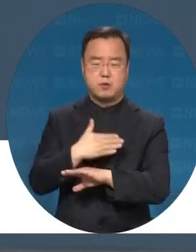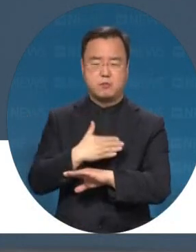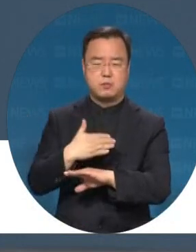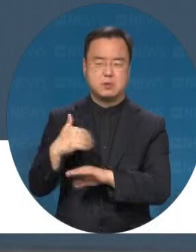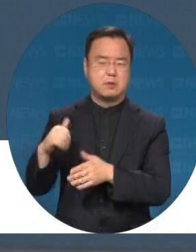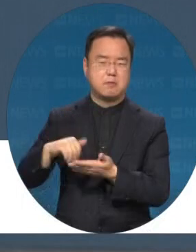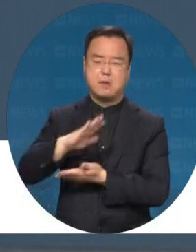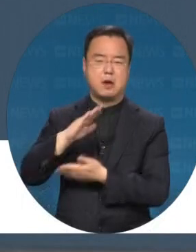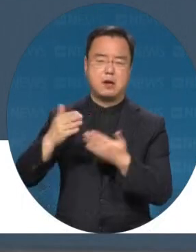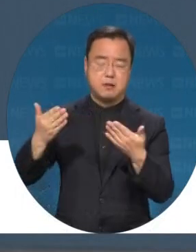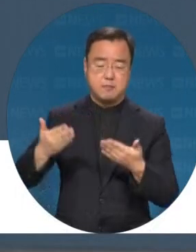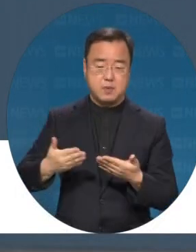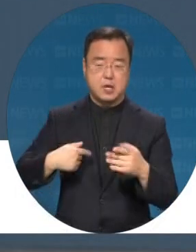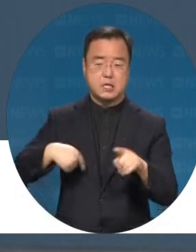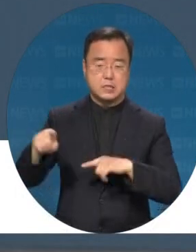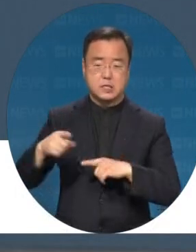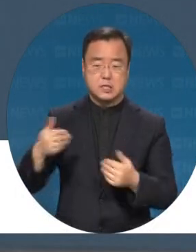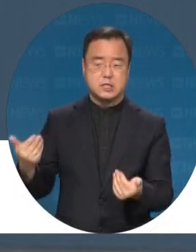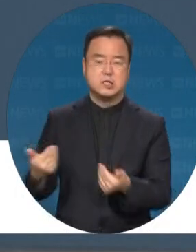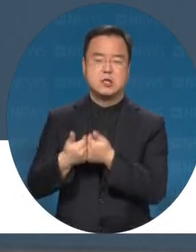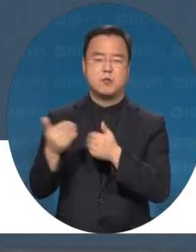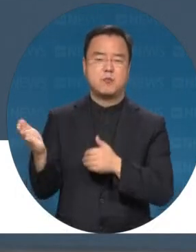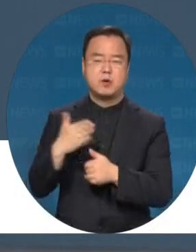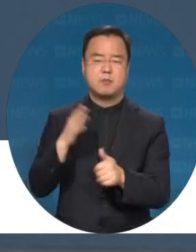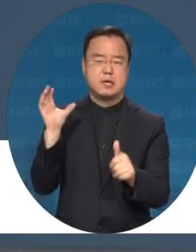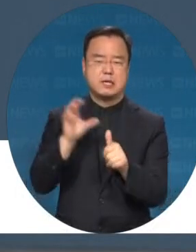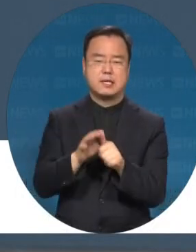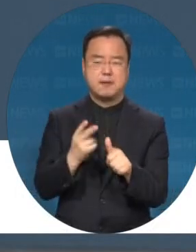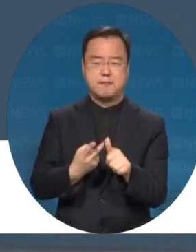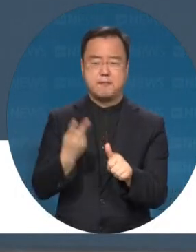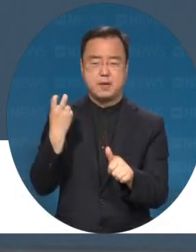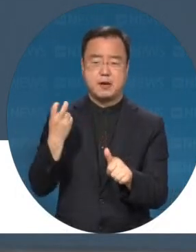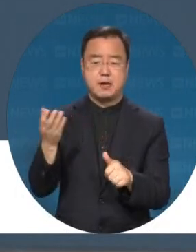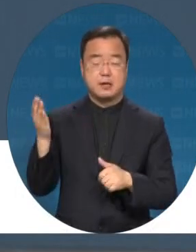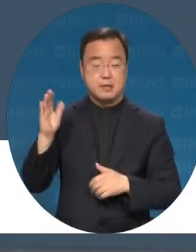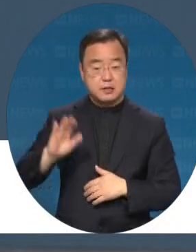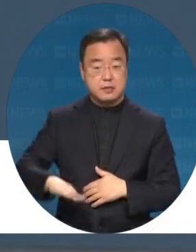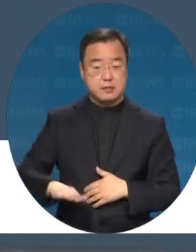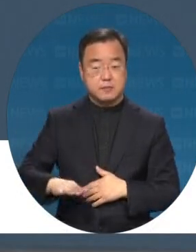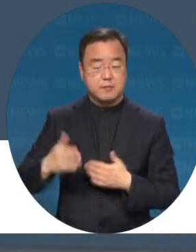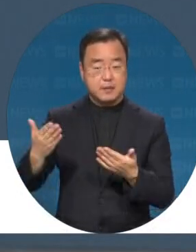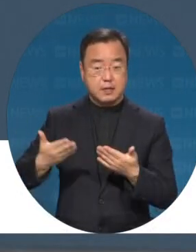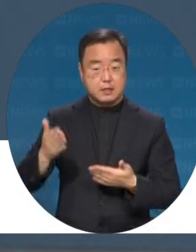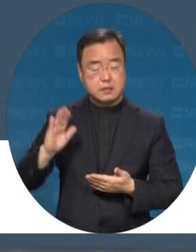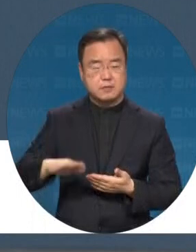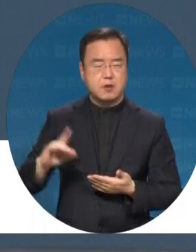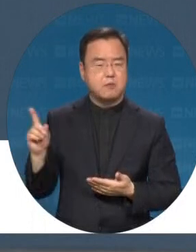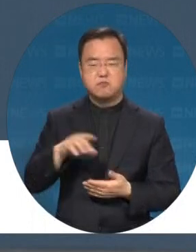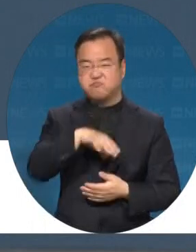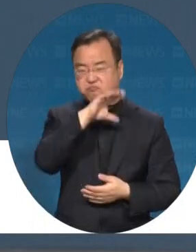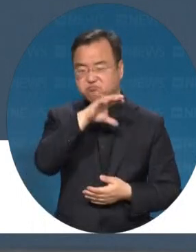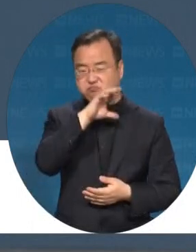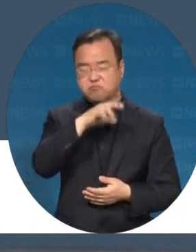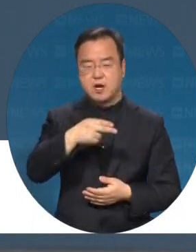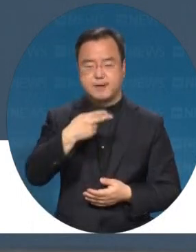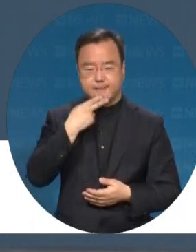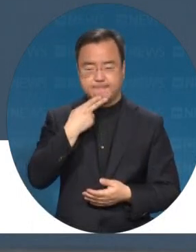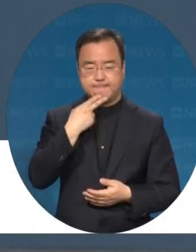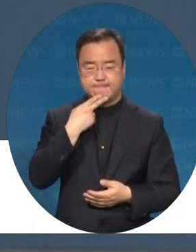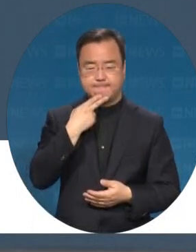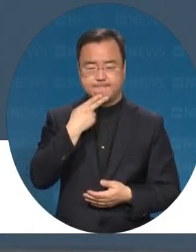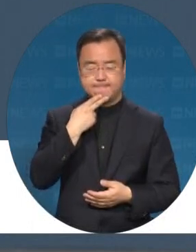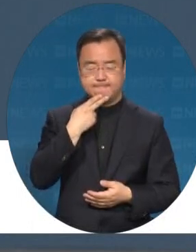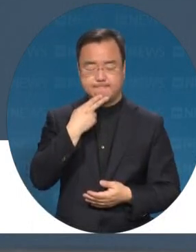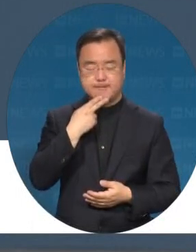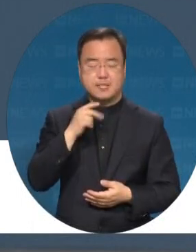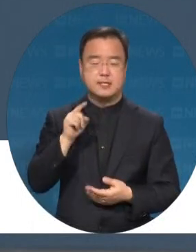정적들에 의해서 탄핵을 당했지만 전혀 불평하지 않고 마치 배그 종건하듯이 서해